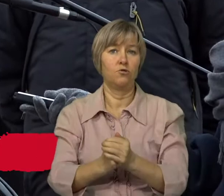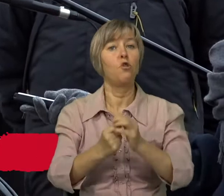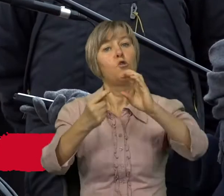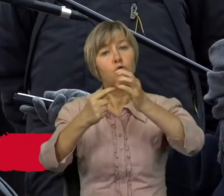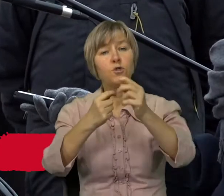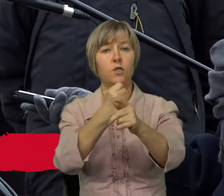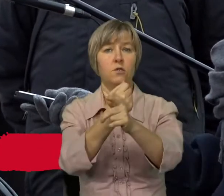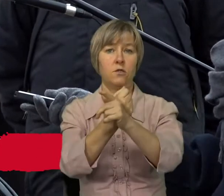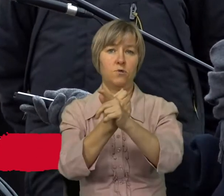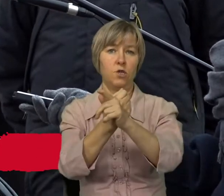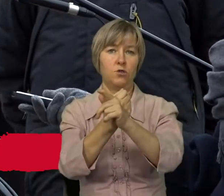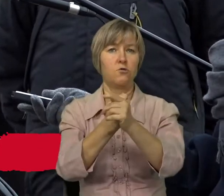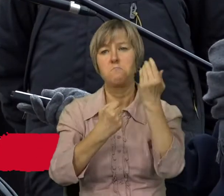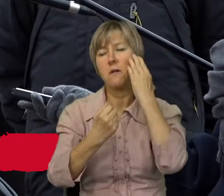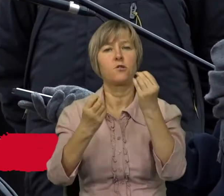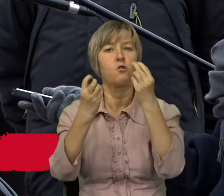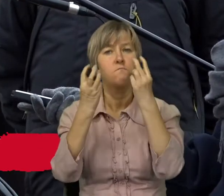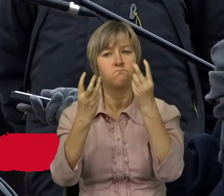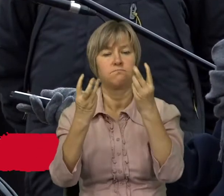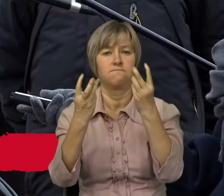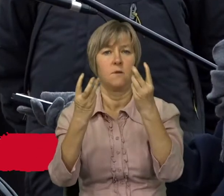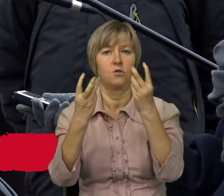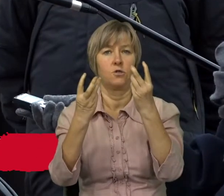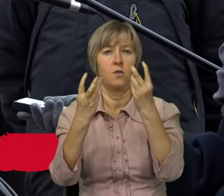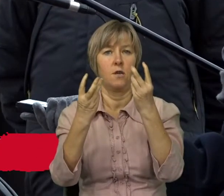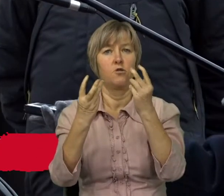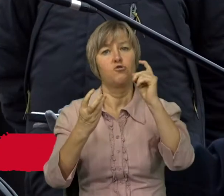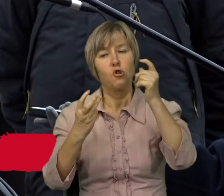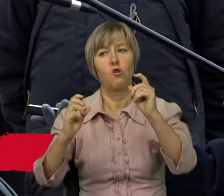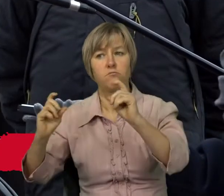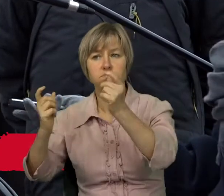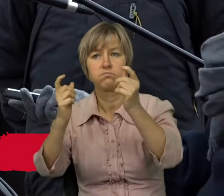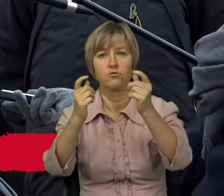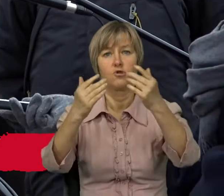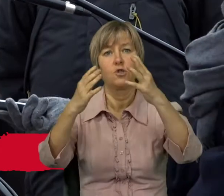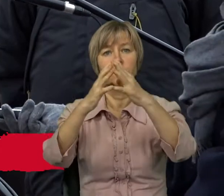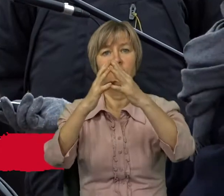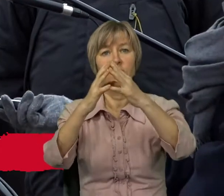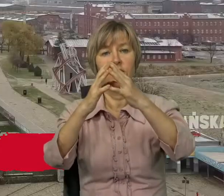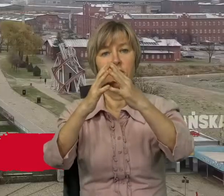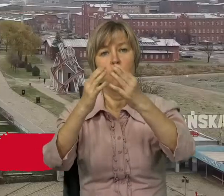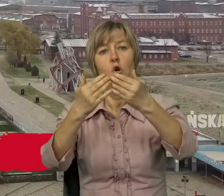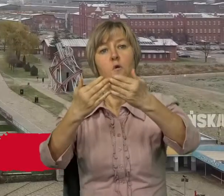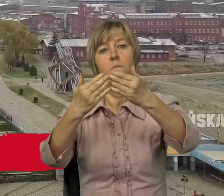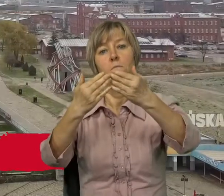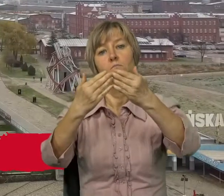70 bardzo mocno łączy się z tym, co stało się 10 lat później. 10 lat później,